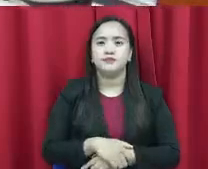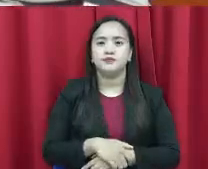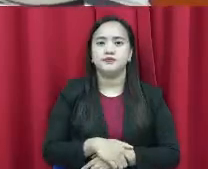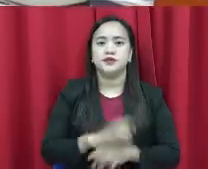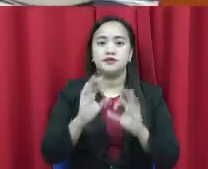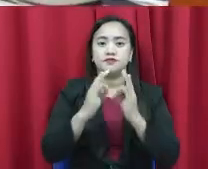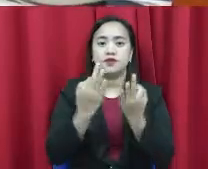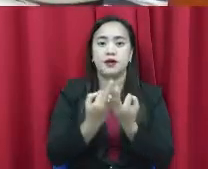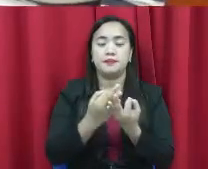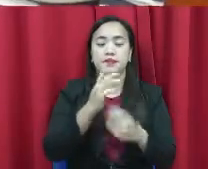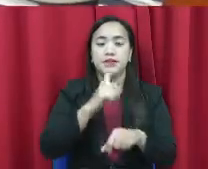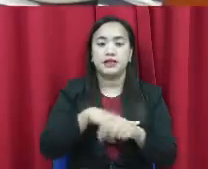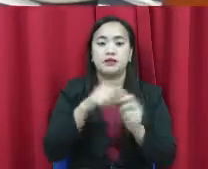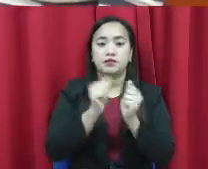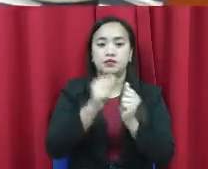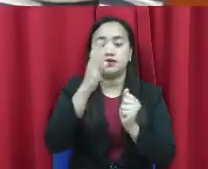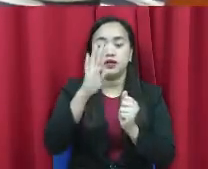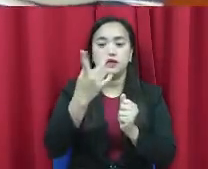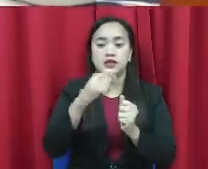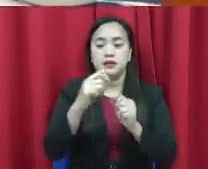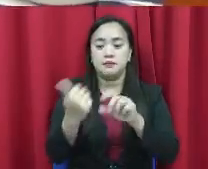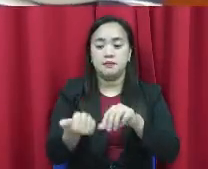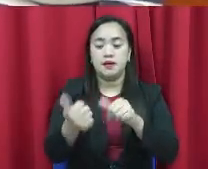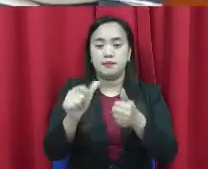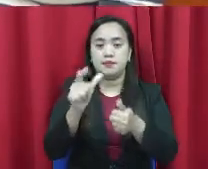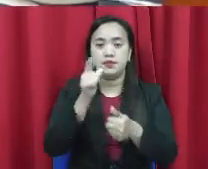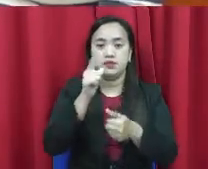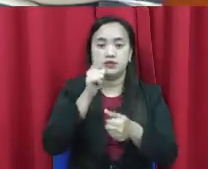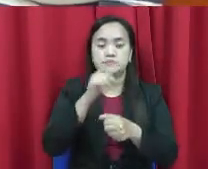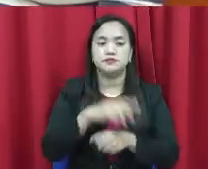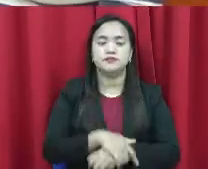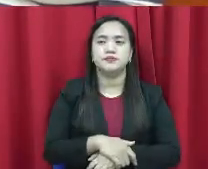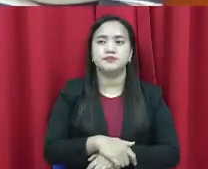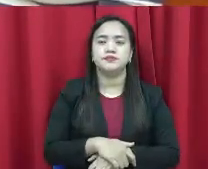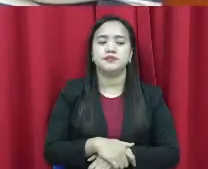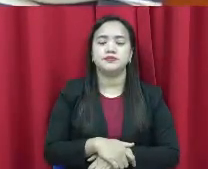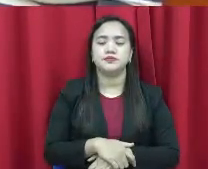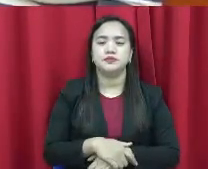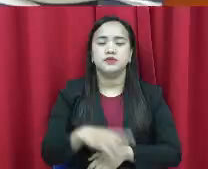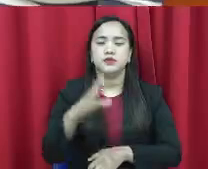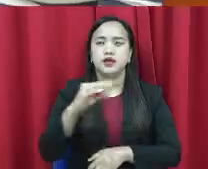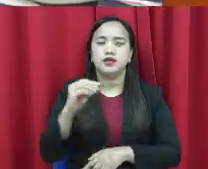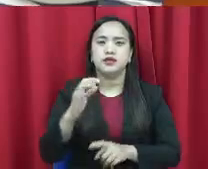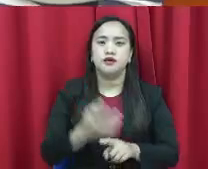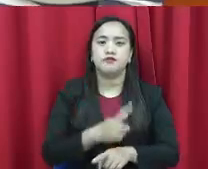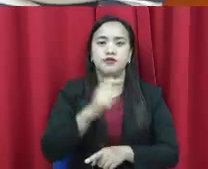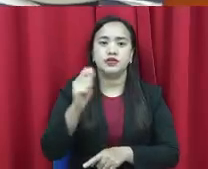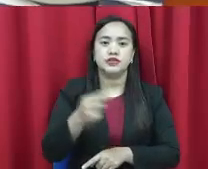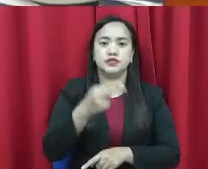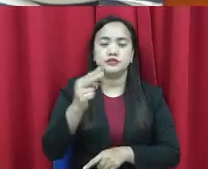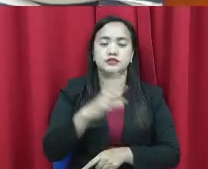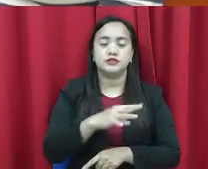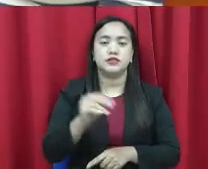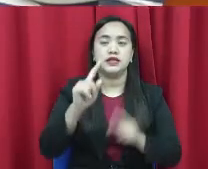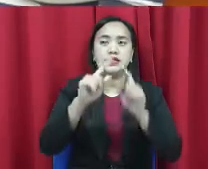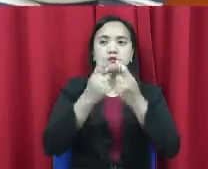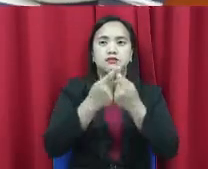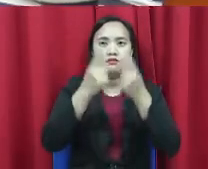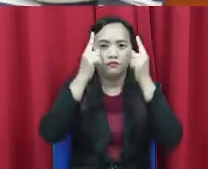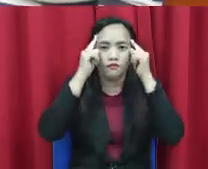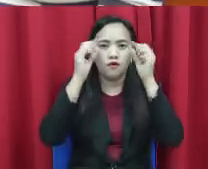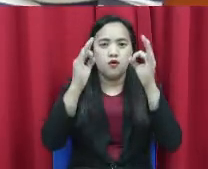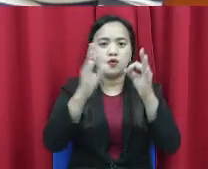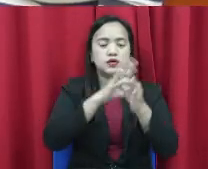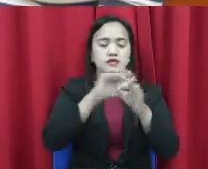and Friday na the Baptist lunch impormasyong pangkalusugan at Thursday at Friday ng gabi na team Focus